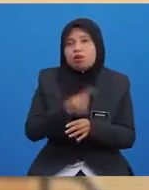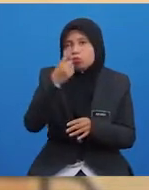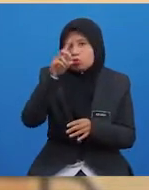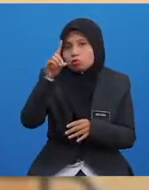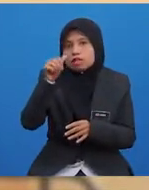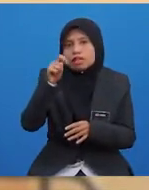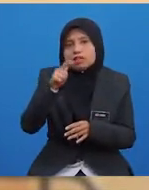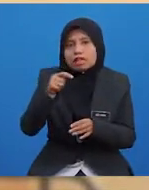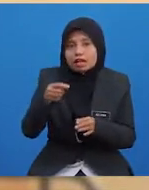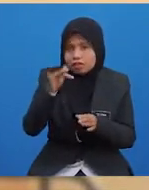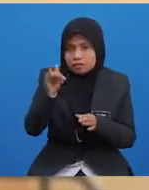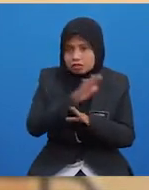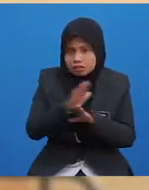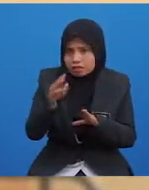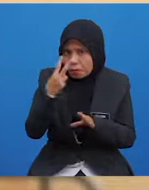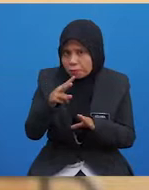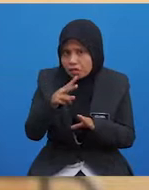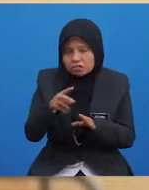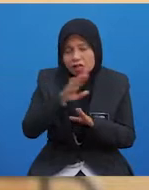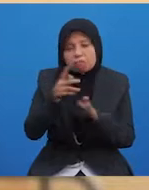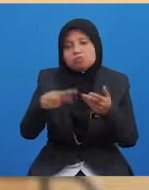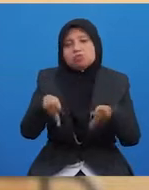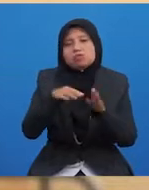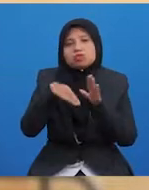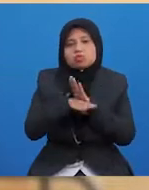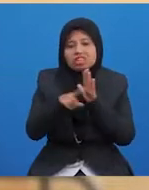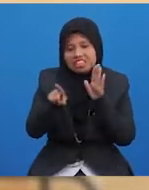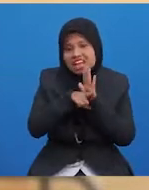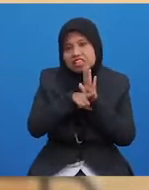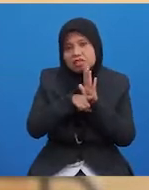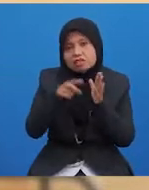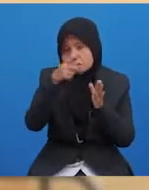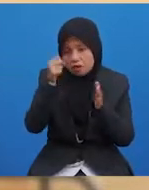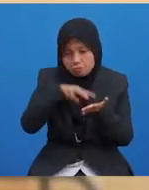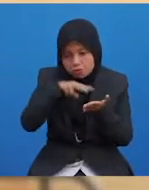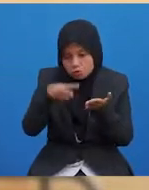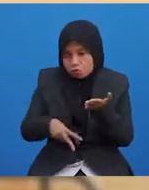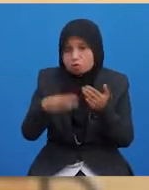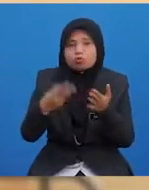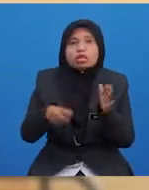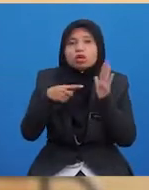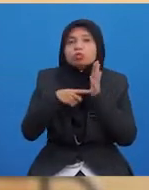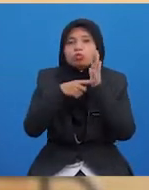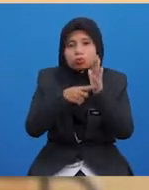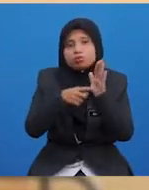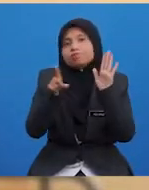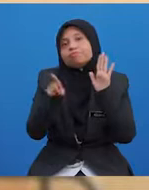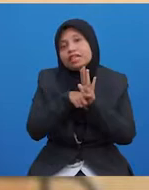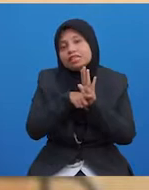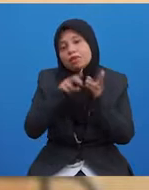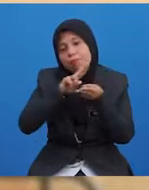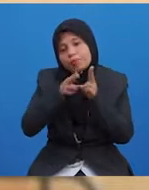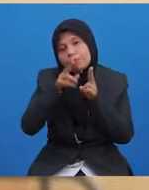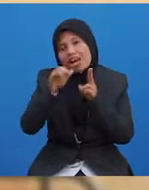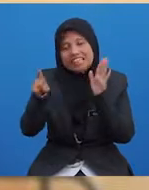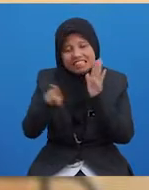tersirat, kamu tidak perlu memasukkan simbol negatif kerana perkataan menurun itu sendiri telah pun menggambarkan perubahan